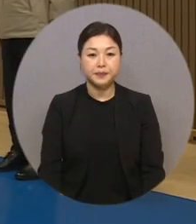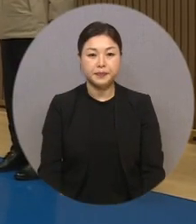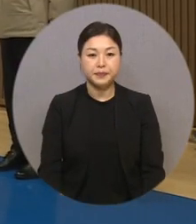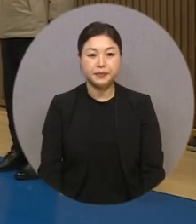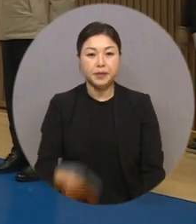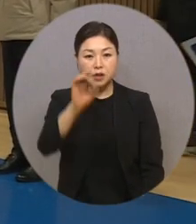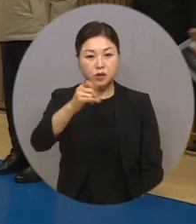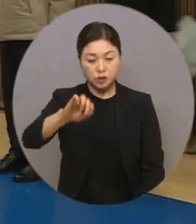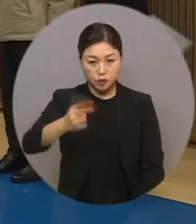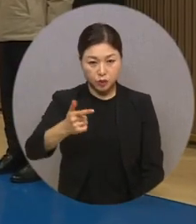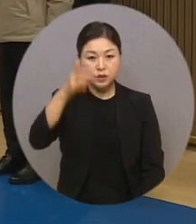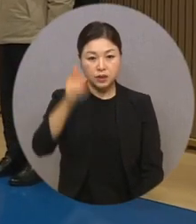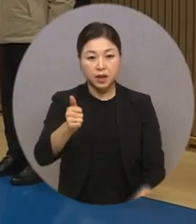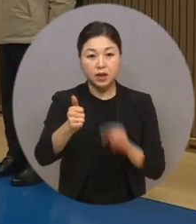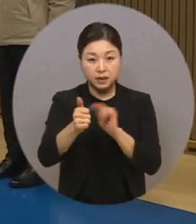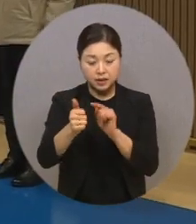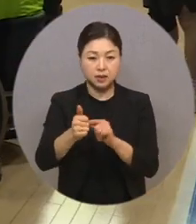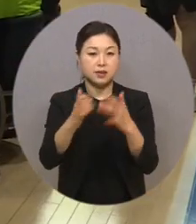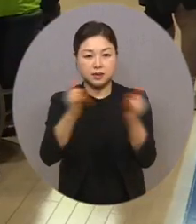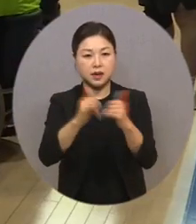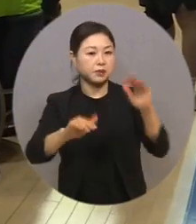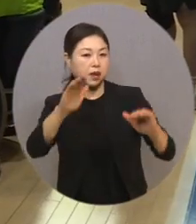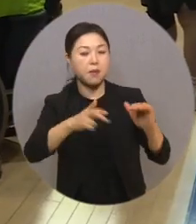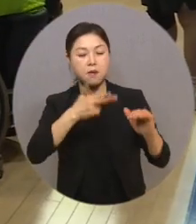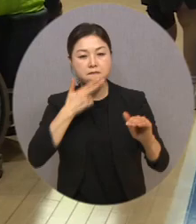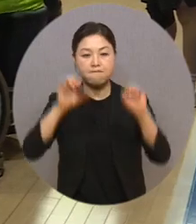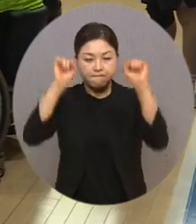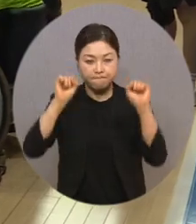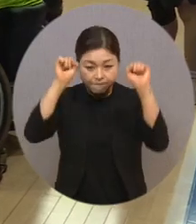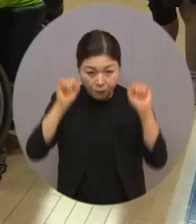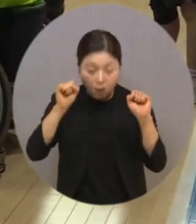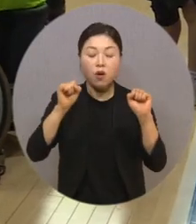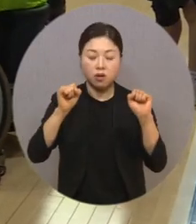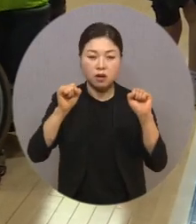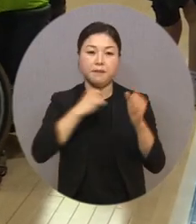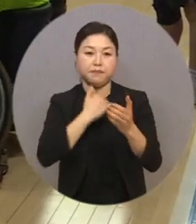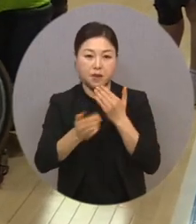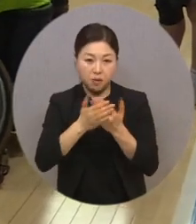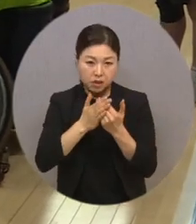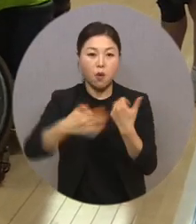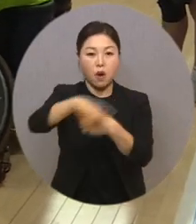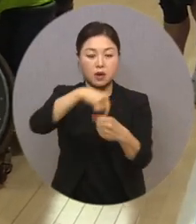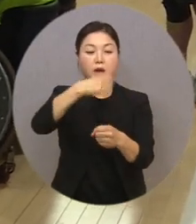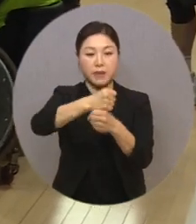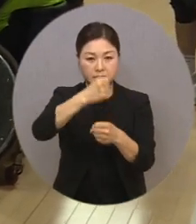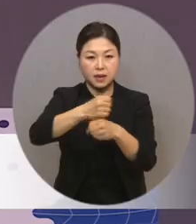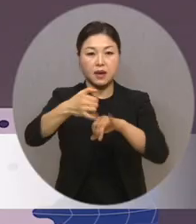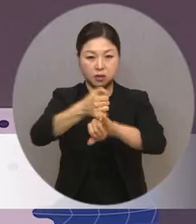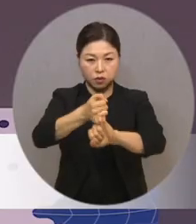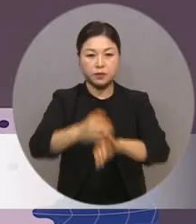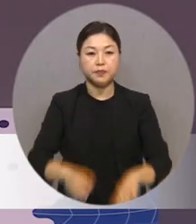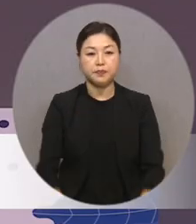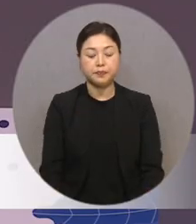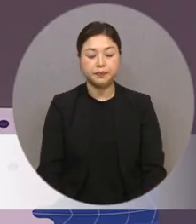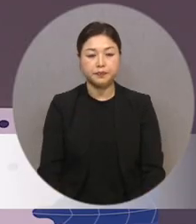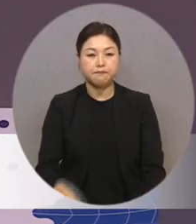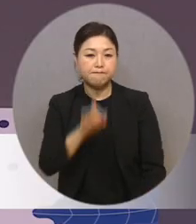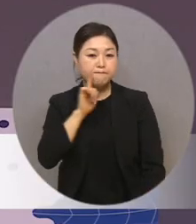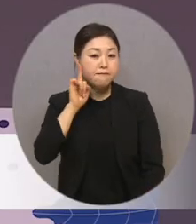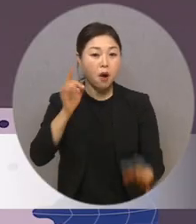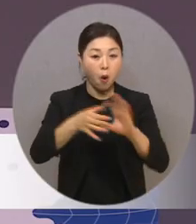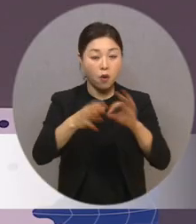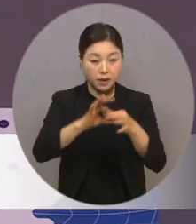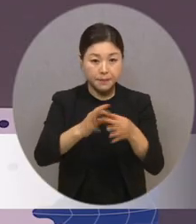한편 유인촌 장관은 누구나 차별 없이 스포츠를 누리는 환경을 만들 것을 약속했습니다. 이